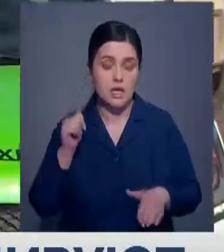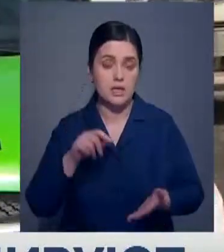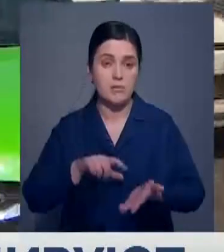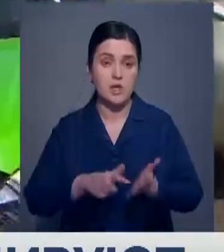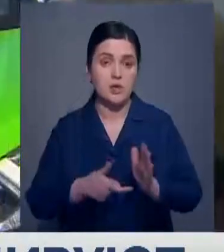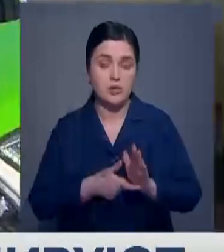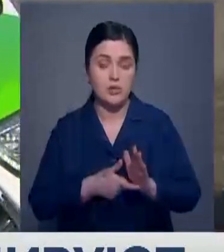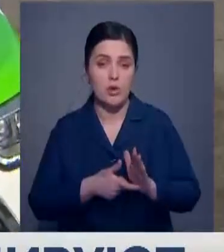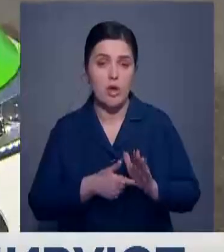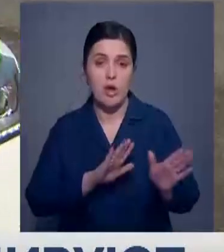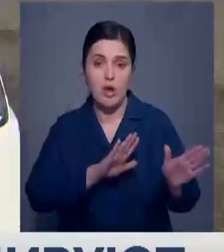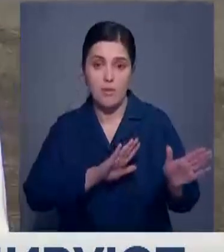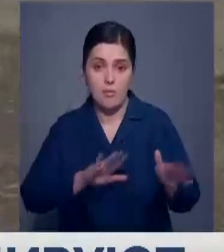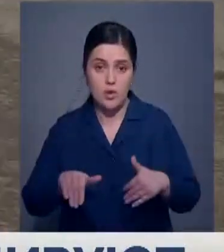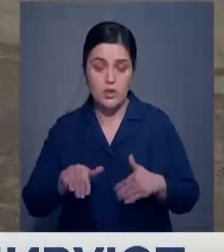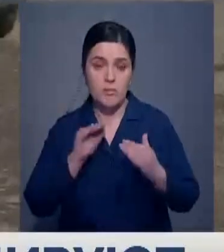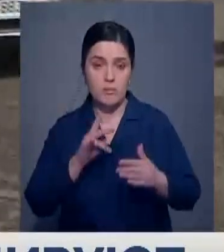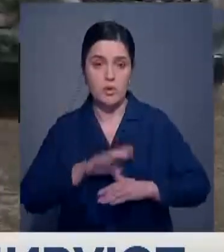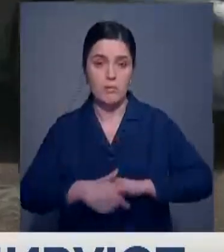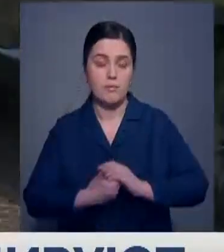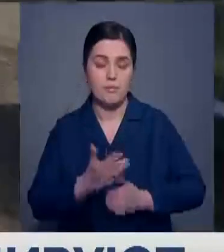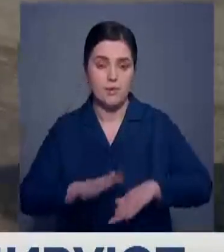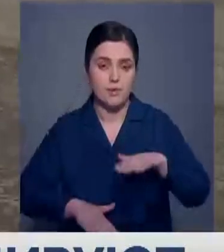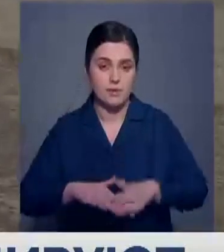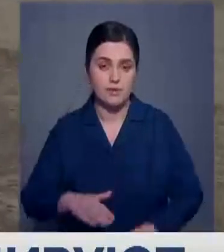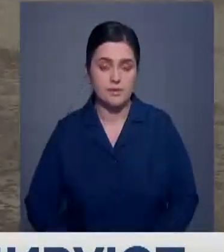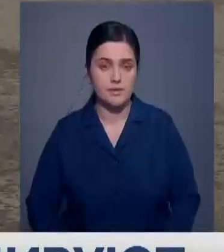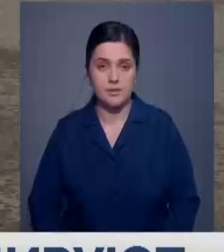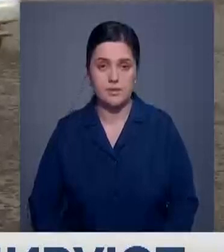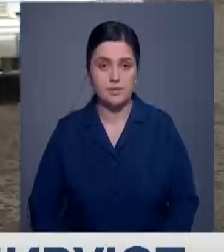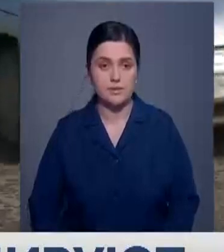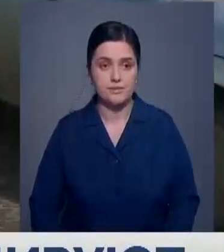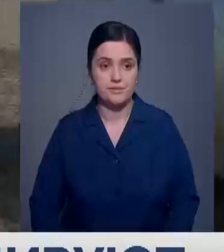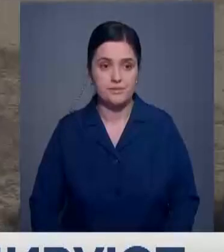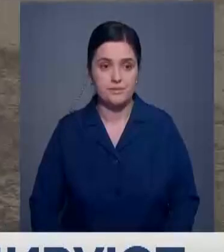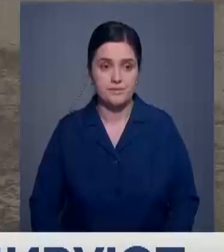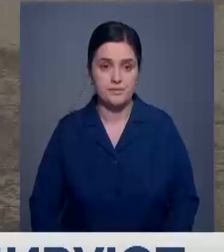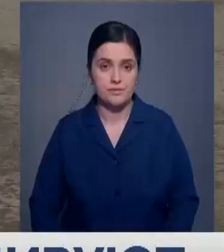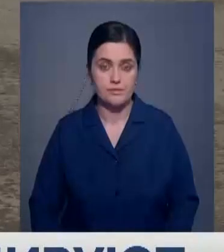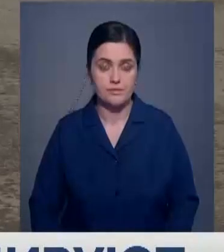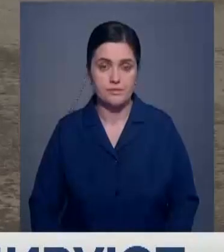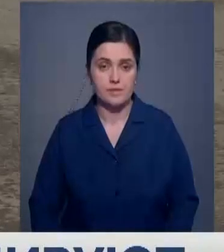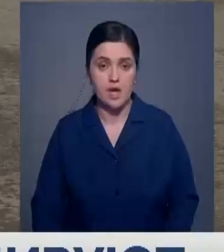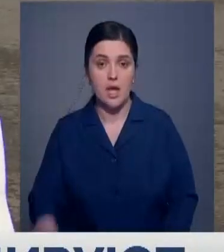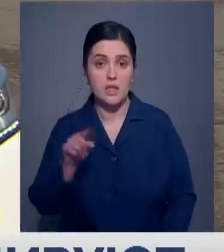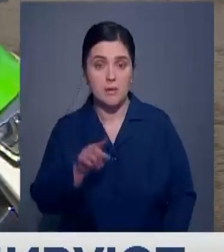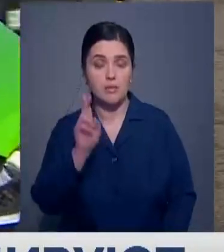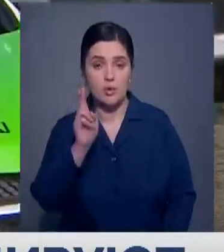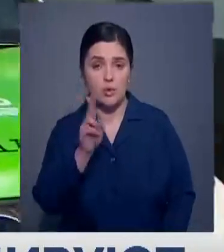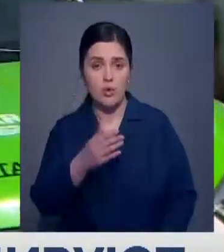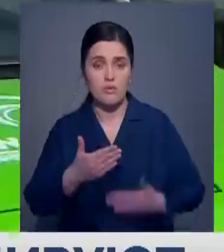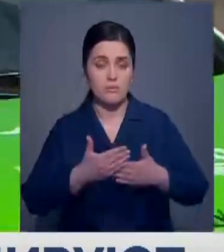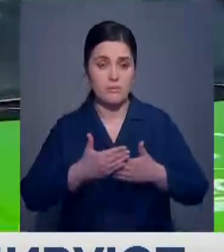после поездки рекомендуется помыть руки. Поехали. А тем, кто хочет соблюсти